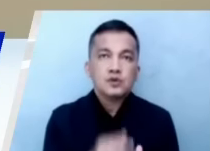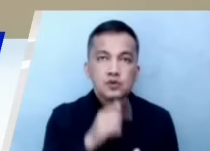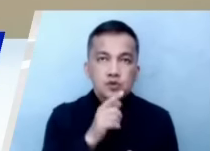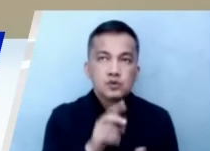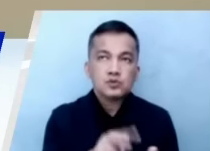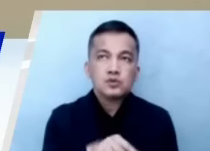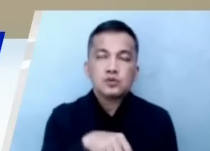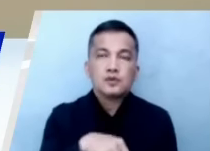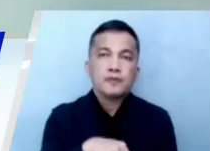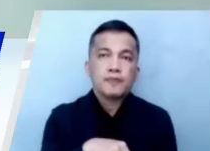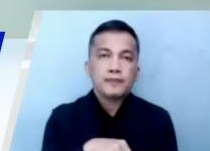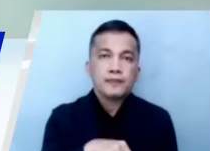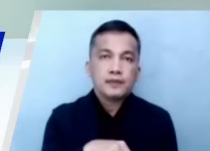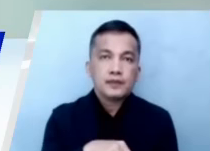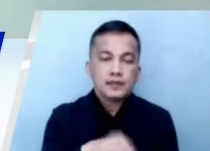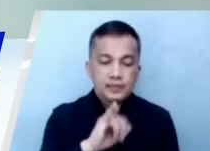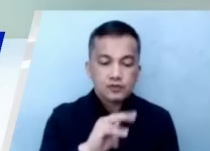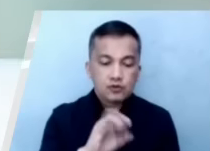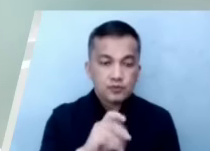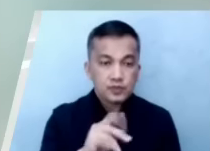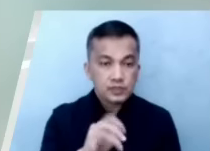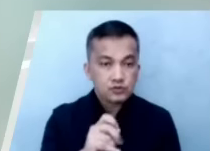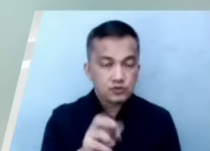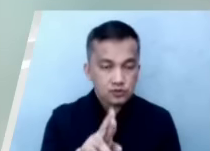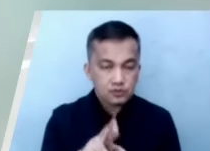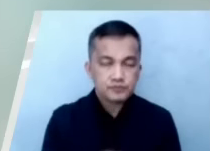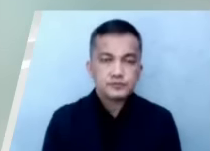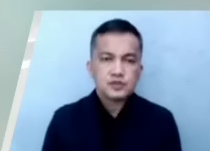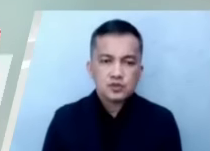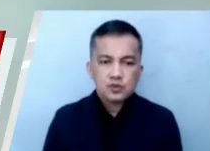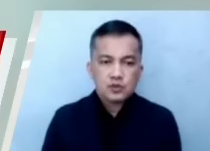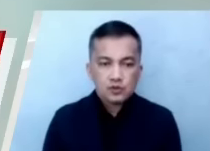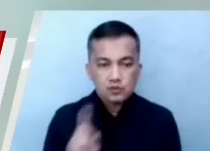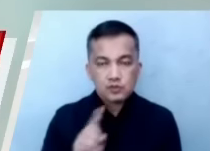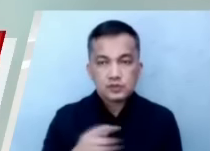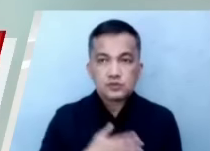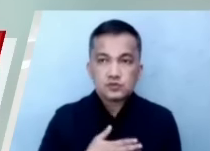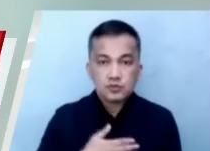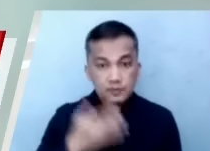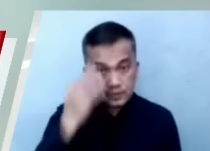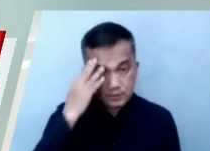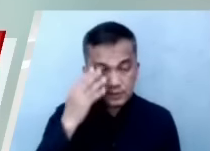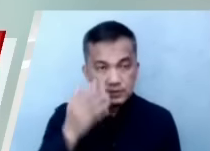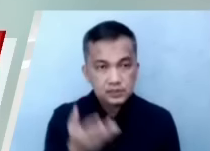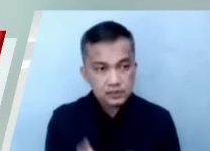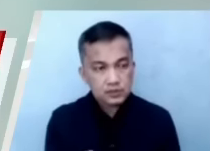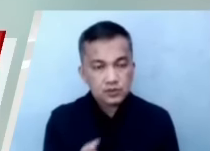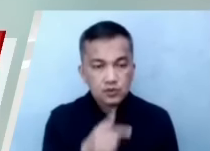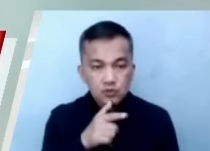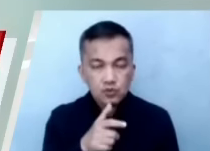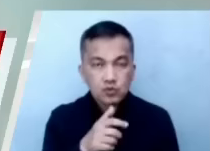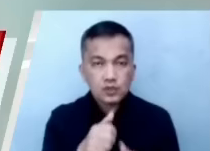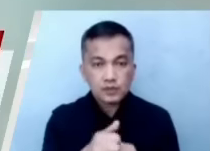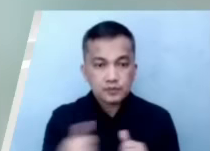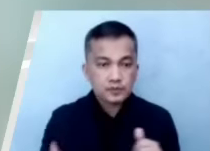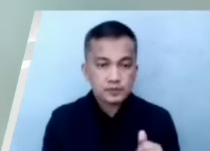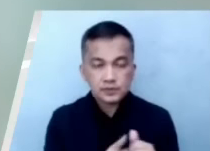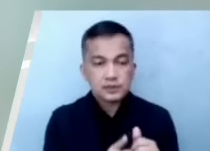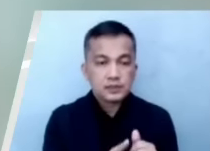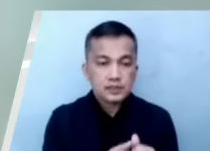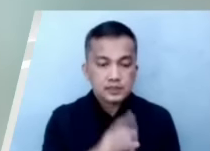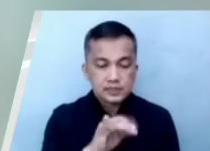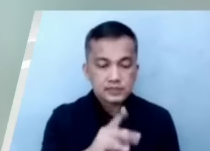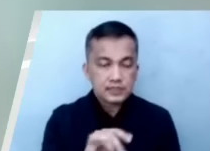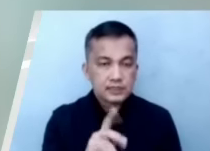mga incorporators nito. Ang gusto natin malaman dito ay sino ang people behind Cassandra Leong. You have to remember